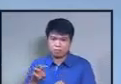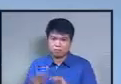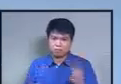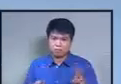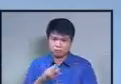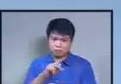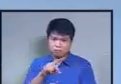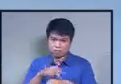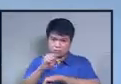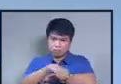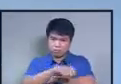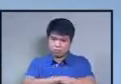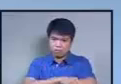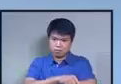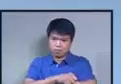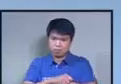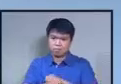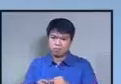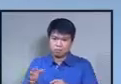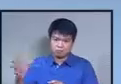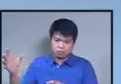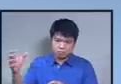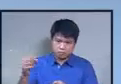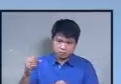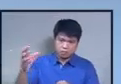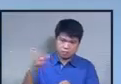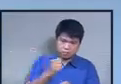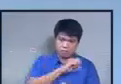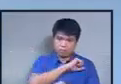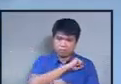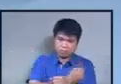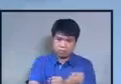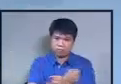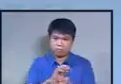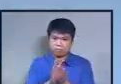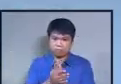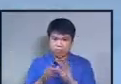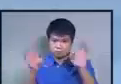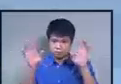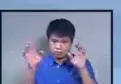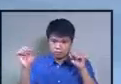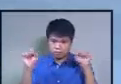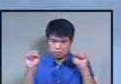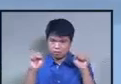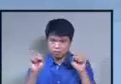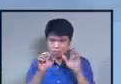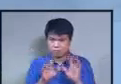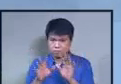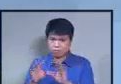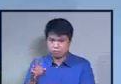Sea, nagbabadya pa itong humakot ng lakas at maging typhoon. Sa ngayon, napapulan po ang bagyo sa Western